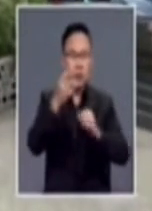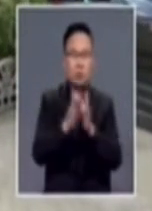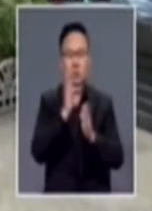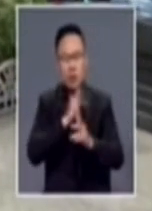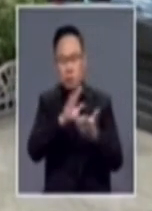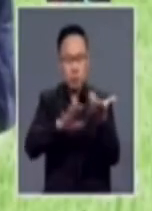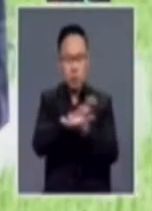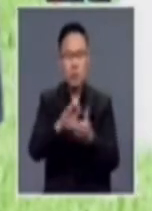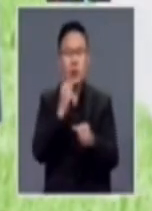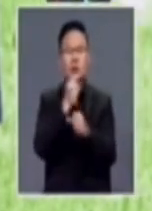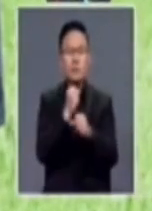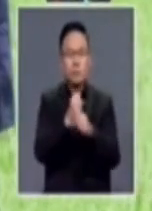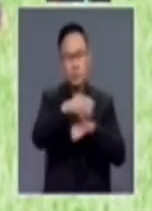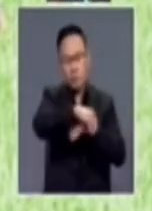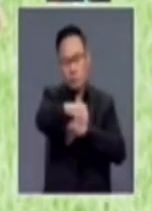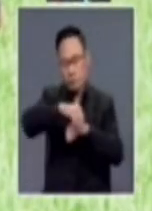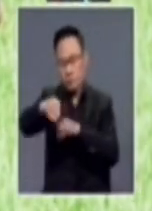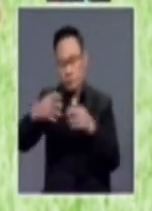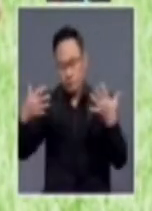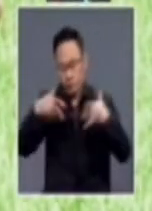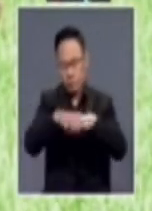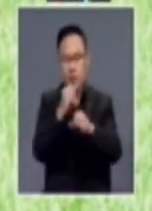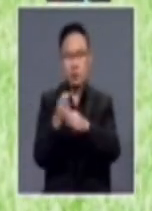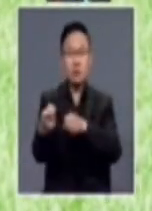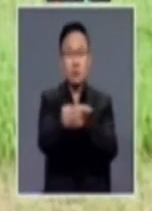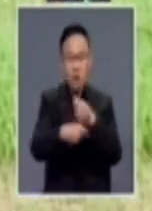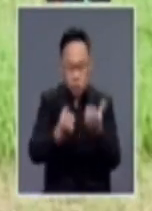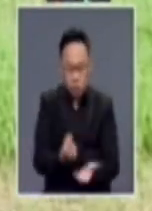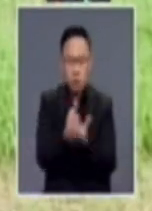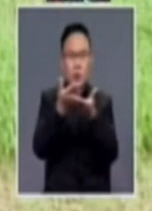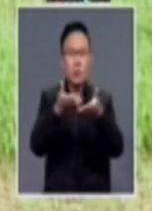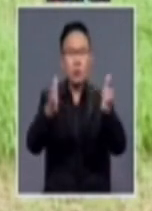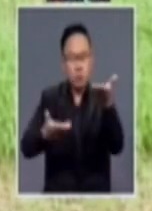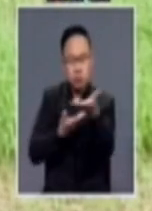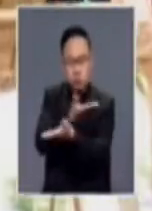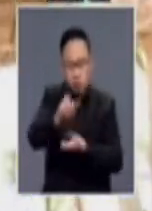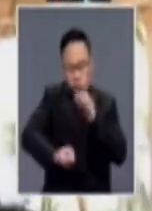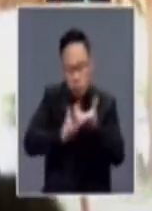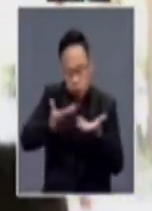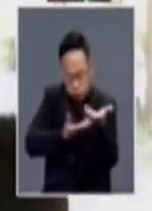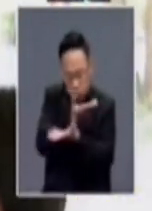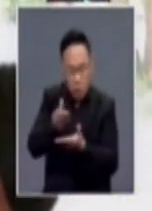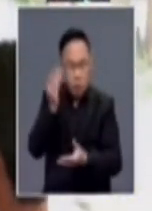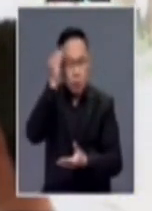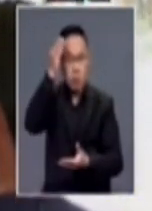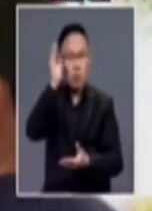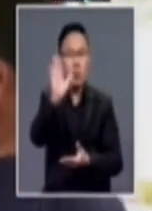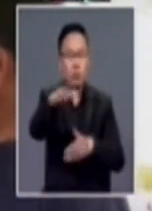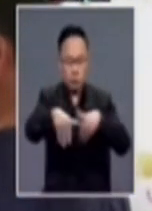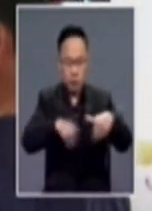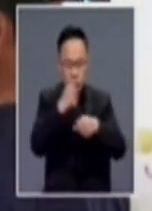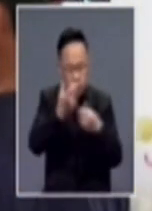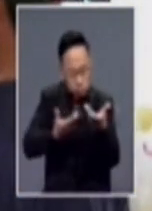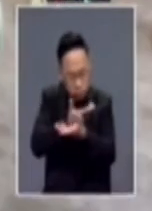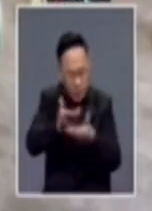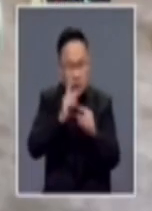ผสมผสานเกิดเครือข่ายขึ้นใหม่เป็นการแลกเปลี่ยนเรียนรู้ภูมิปัญญาวิถีชีวิตแท้ๆของคนสุพร